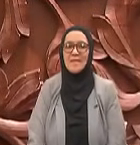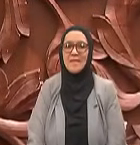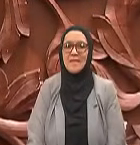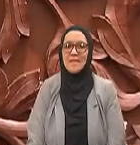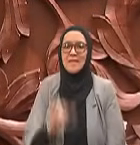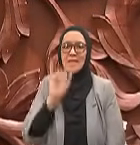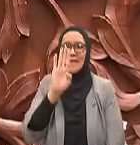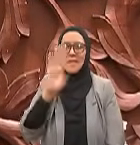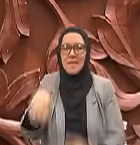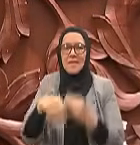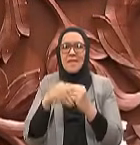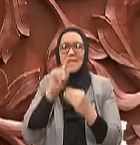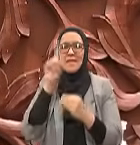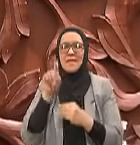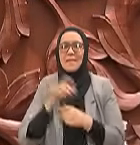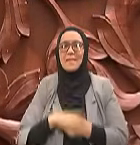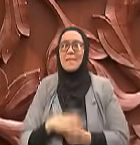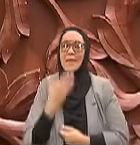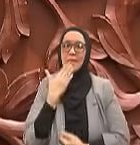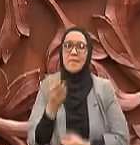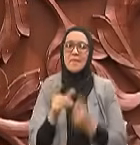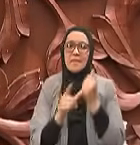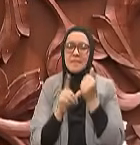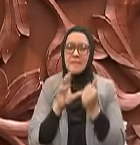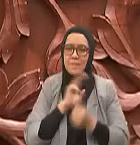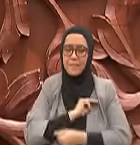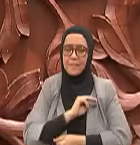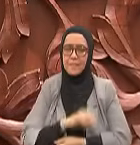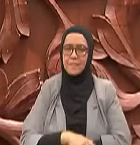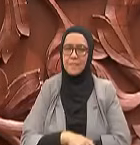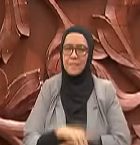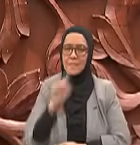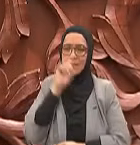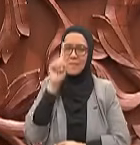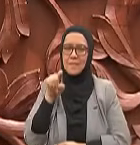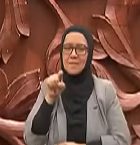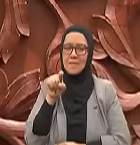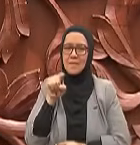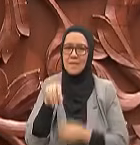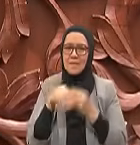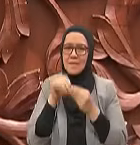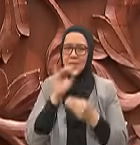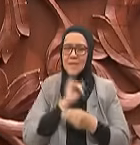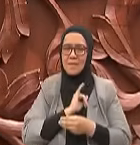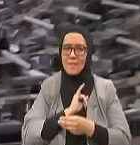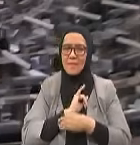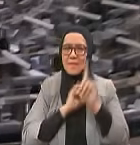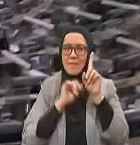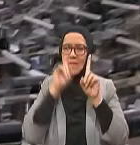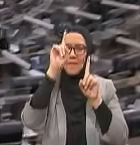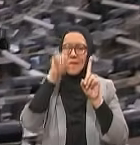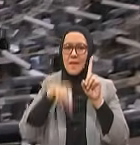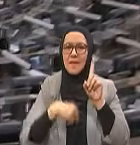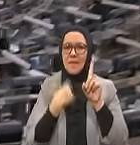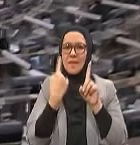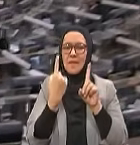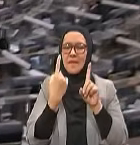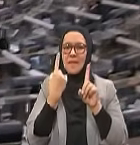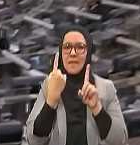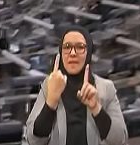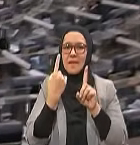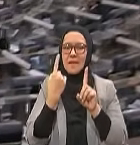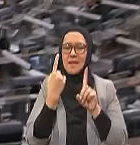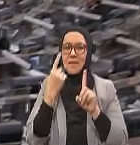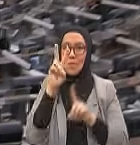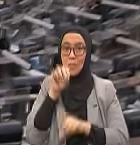solsolan teman-teman kesehatan oleh menteri Oke soalan tambahan saya pada awal Januari 2021 ya